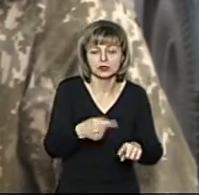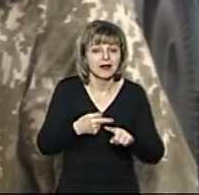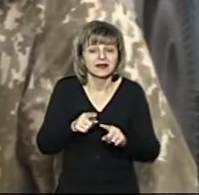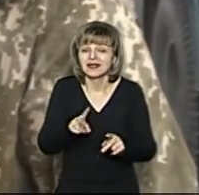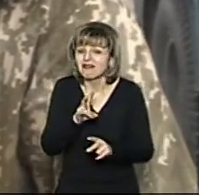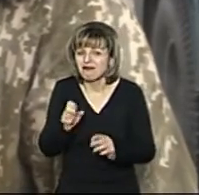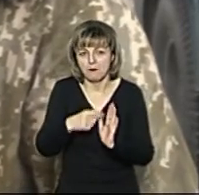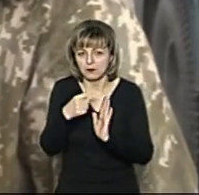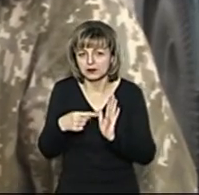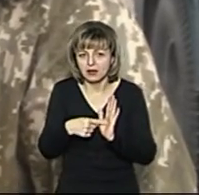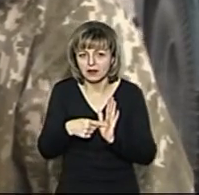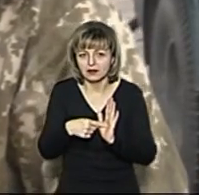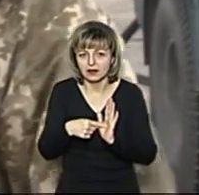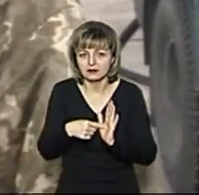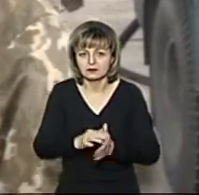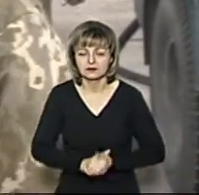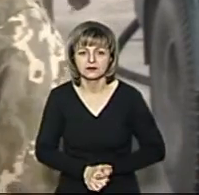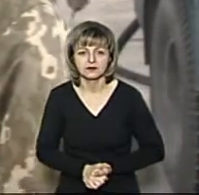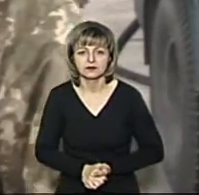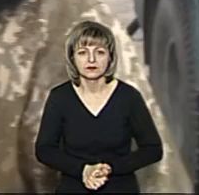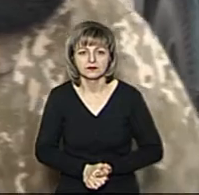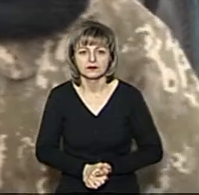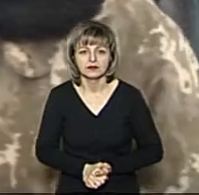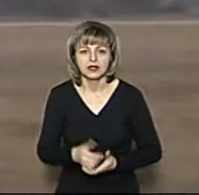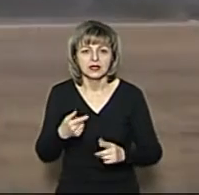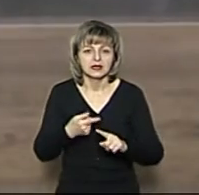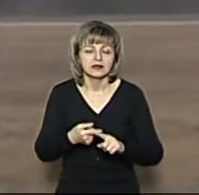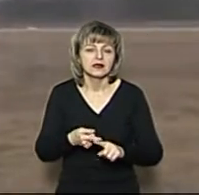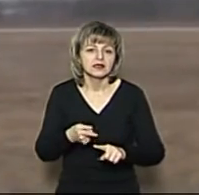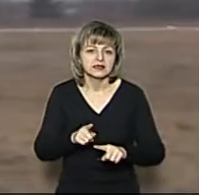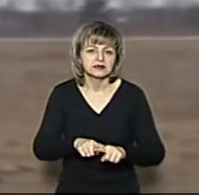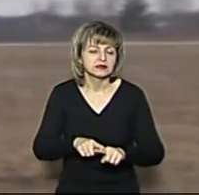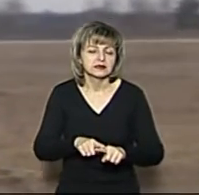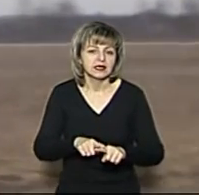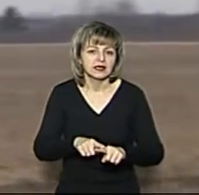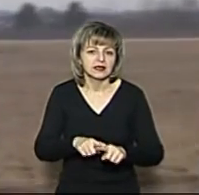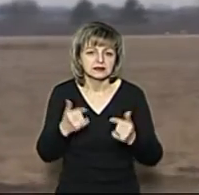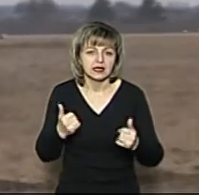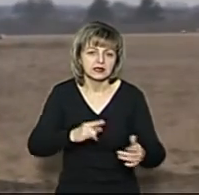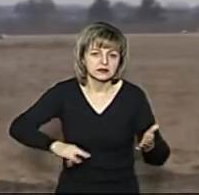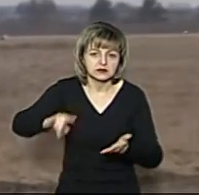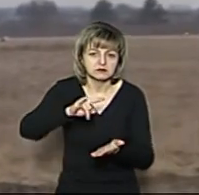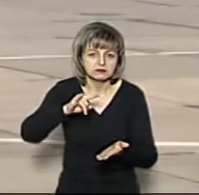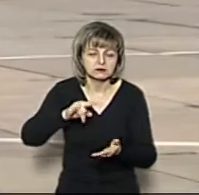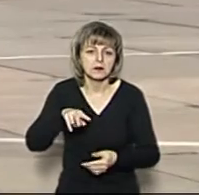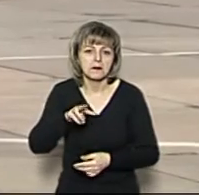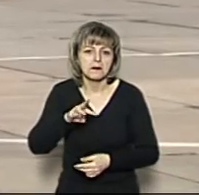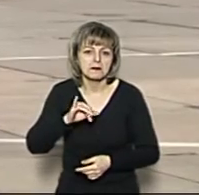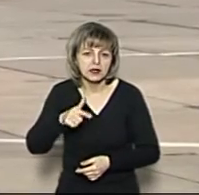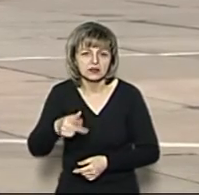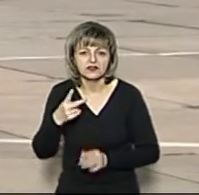взагалі, якщо ти справжній офіцер, це таке питання не повинно було стояти. Нині польоти здійснюють на МіГ-29